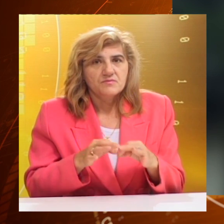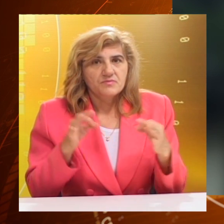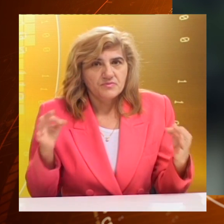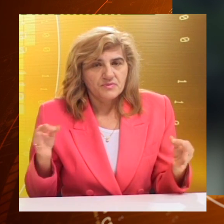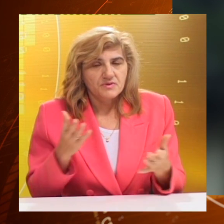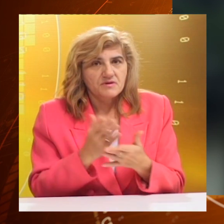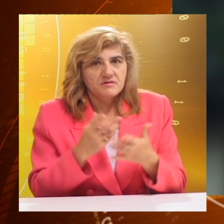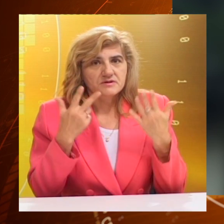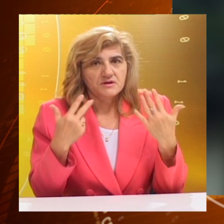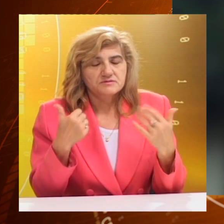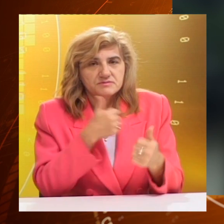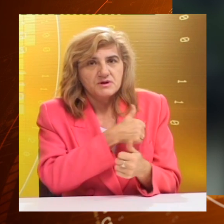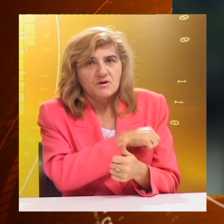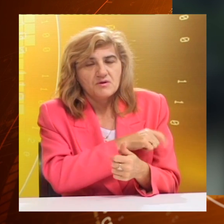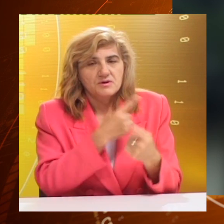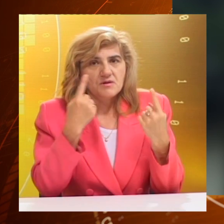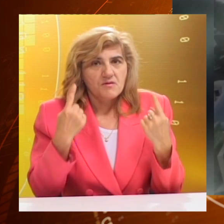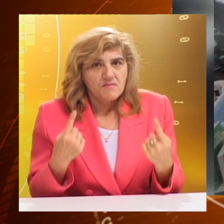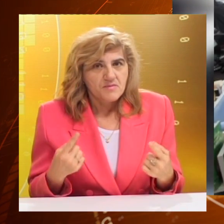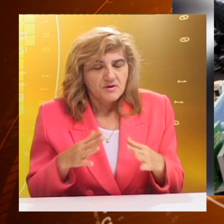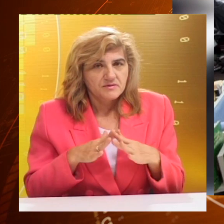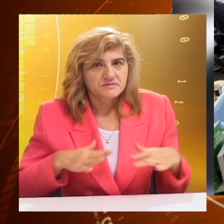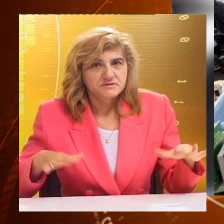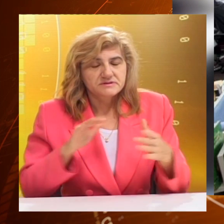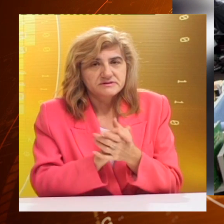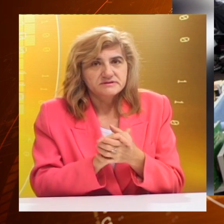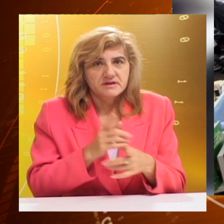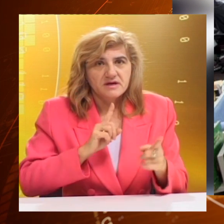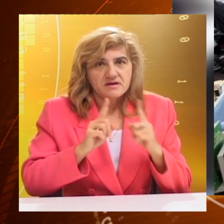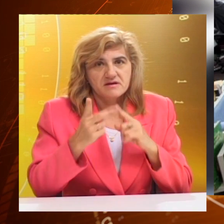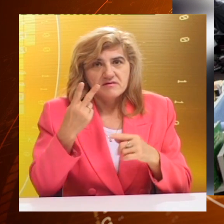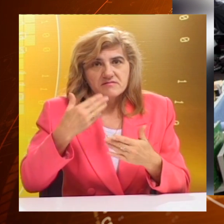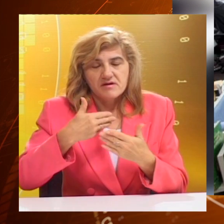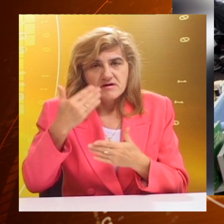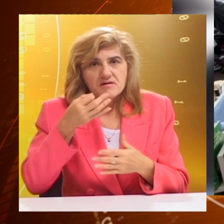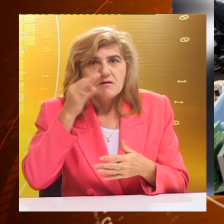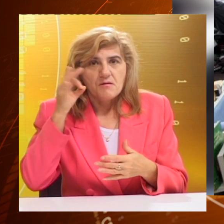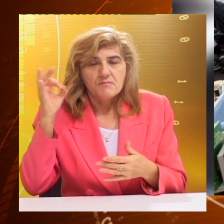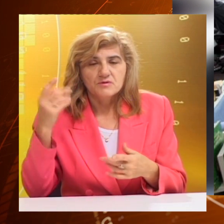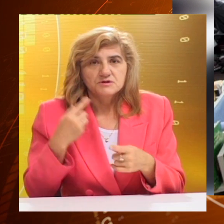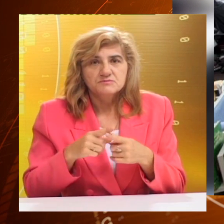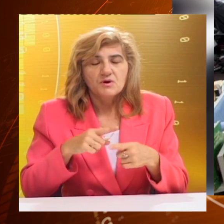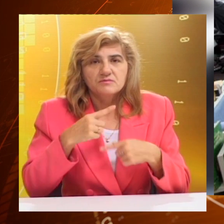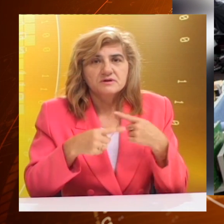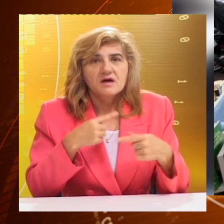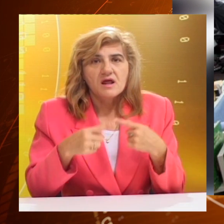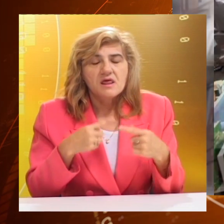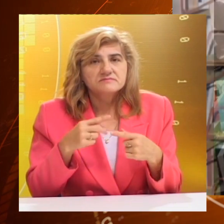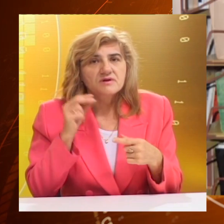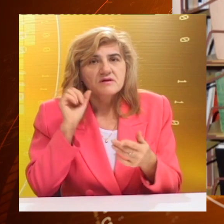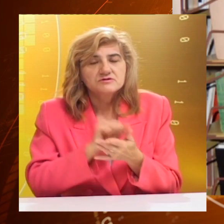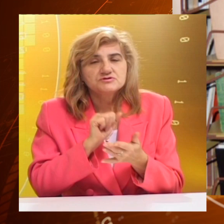Luci ove godine proslavlja 80 godina od osnivanja i, po rečima direktorke ove ustanove, saradnja između Subotice i Banja Luke će pospešiti